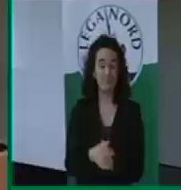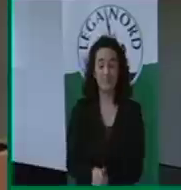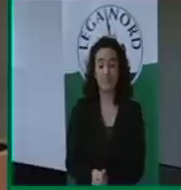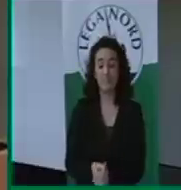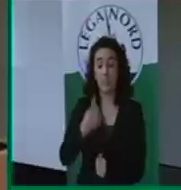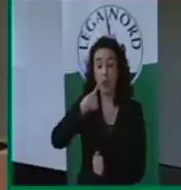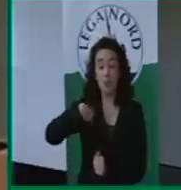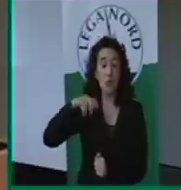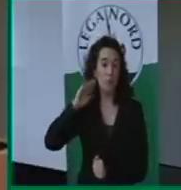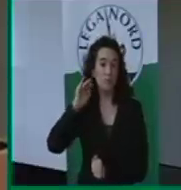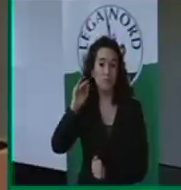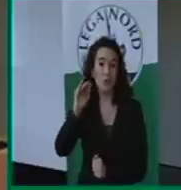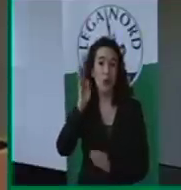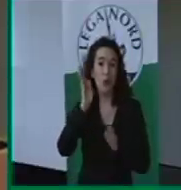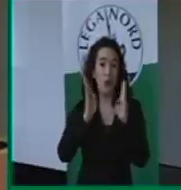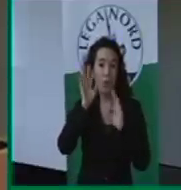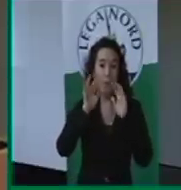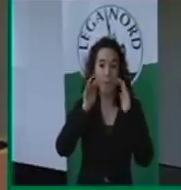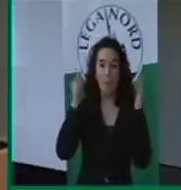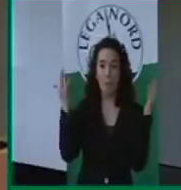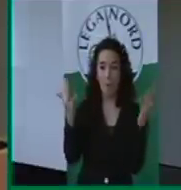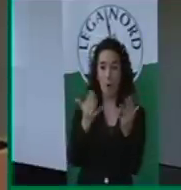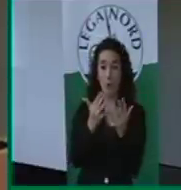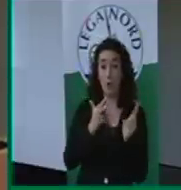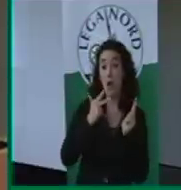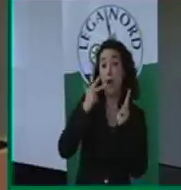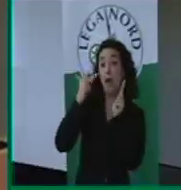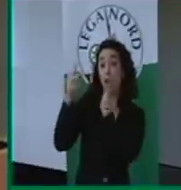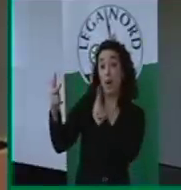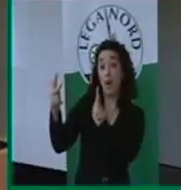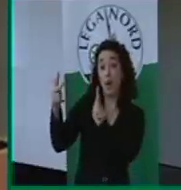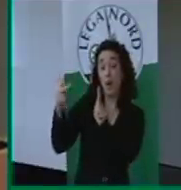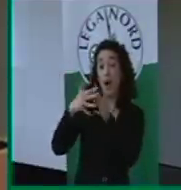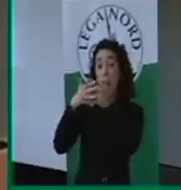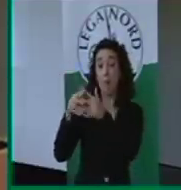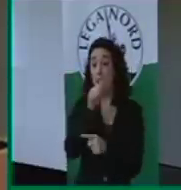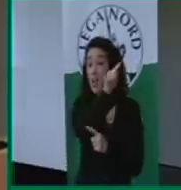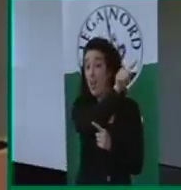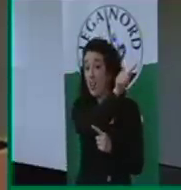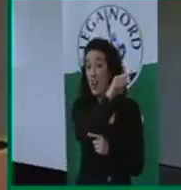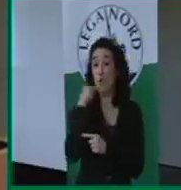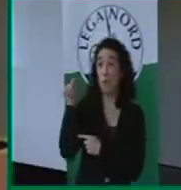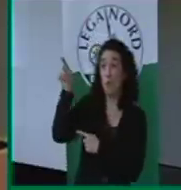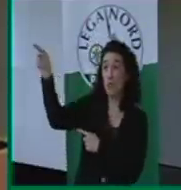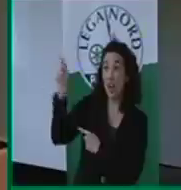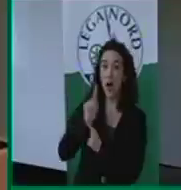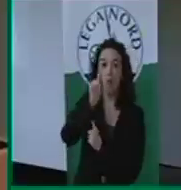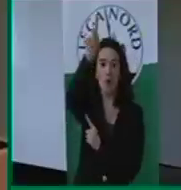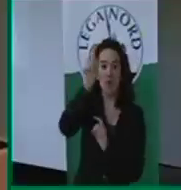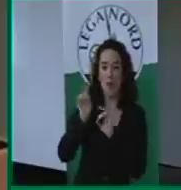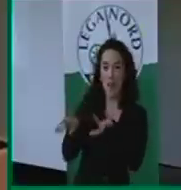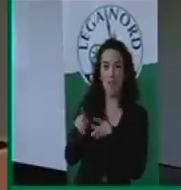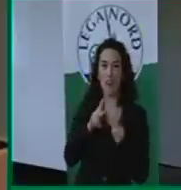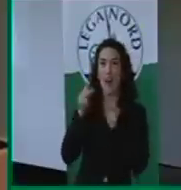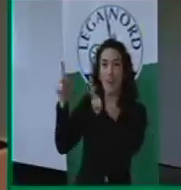ci confrontiamo con tutto il mondo perché l'esportazione va da dagli Stati Uniti alla Russia dal Polo Nord all'australia